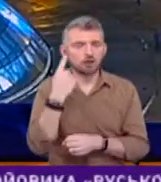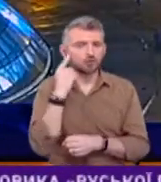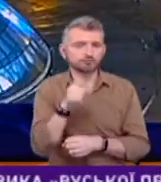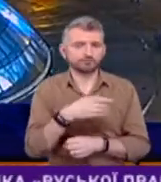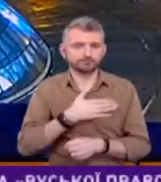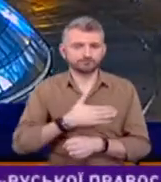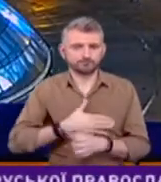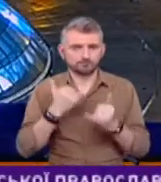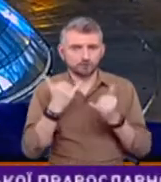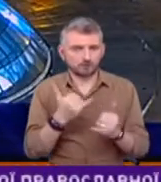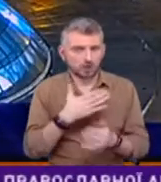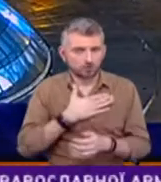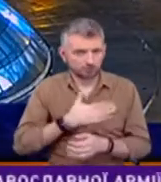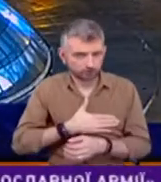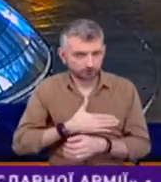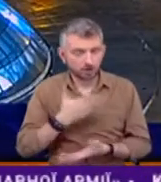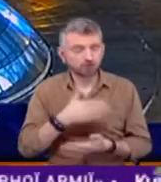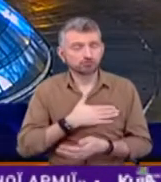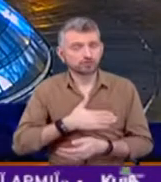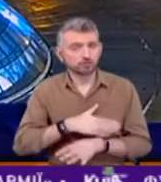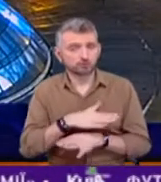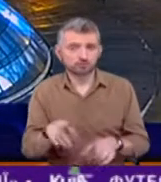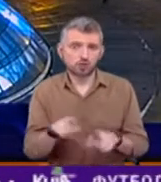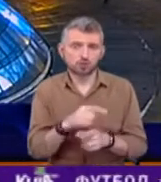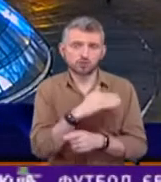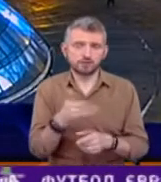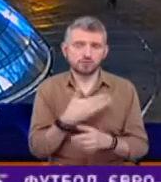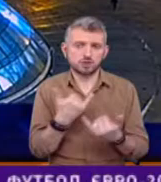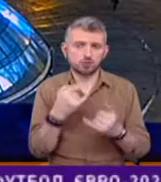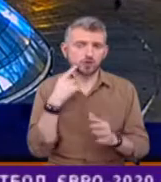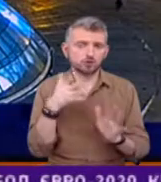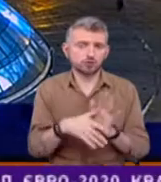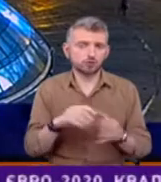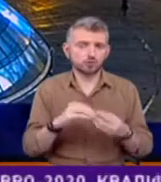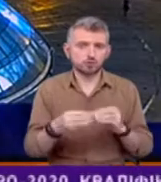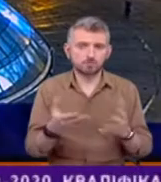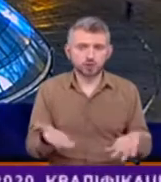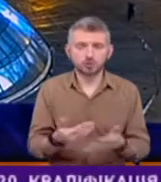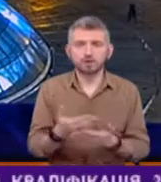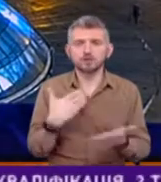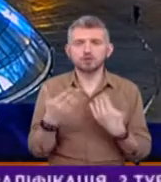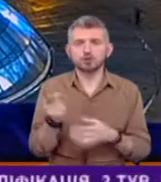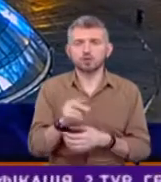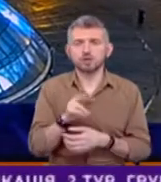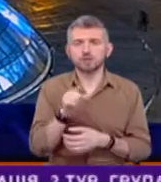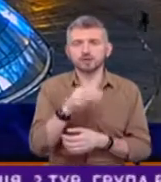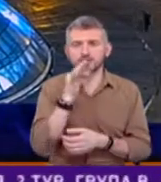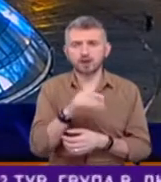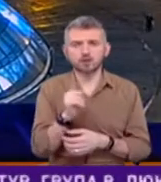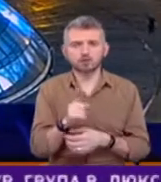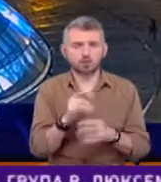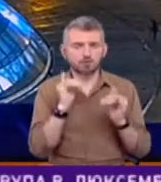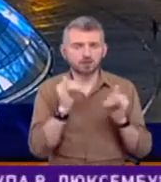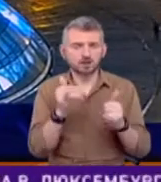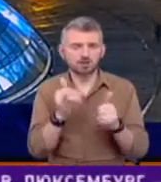задовольнити ця відповідь. Якщо не задовольняє, ну от на такому рівні ми сьогодні розуміємо цю проблематику. Відносно того, як ви сказали, що виливають